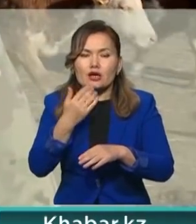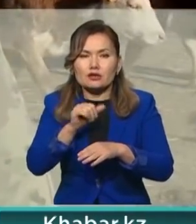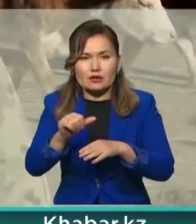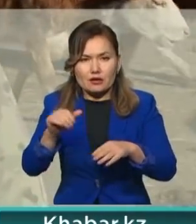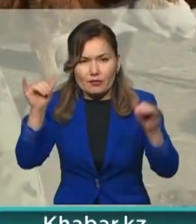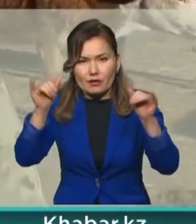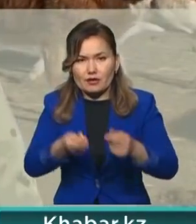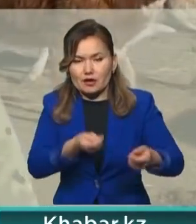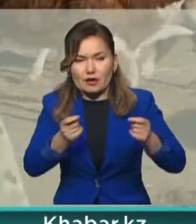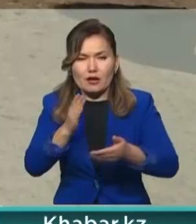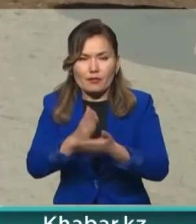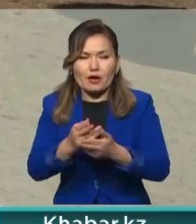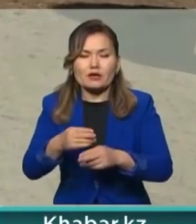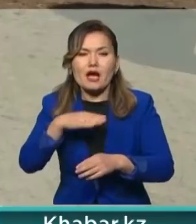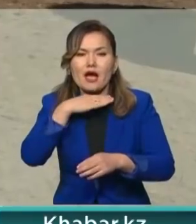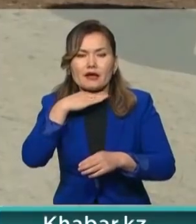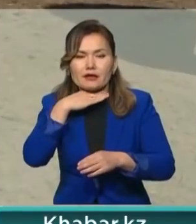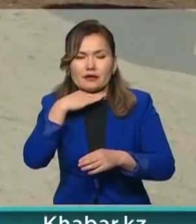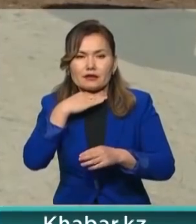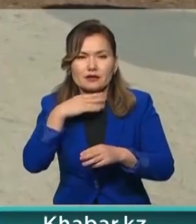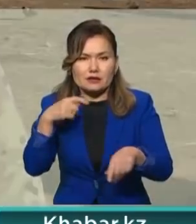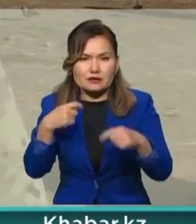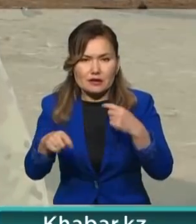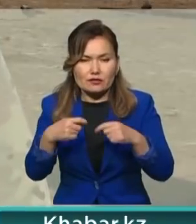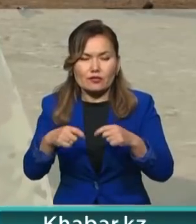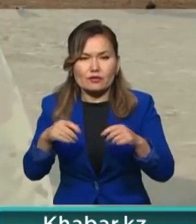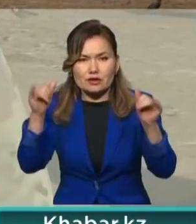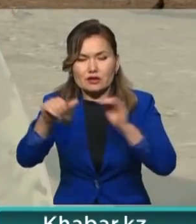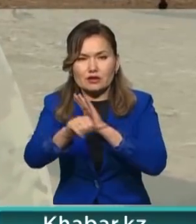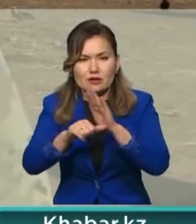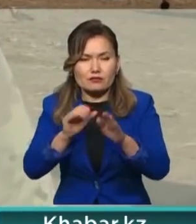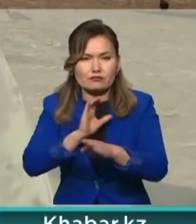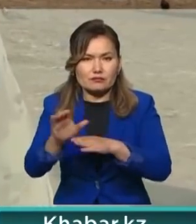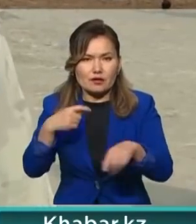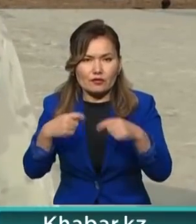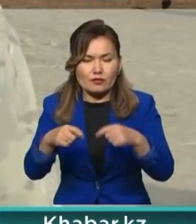ет өткіземін деген ойымда бар. Жайлауға 1,5 гектар жер алдым. Сояққа енді бұл